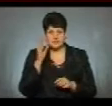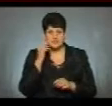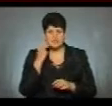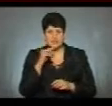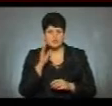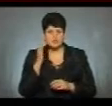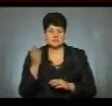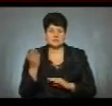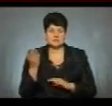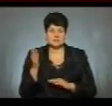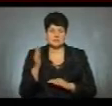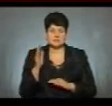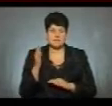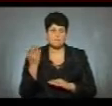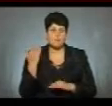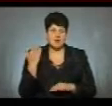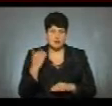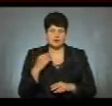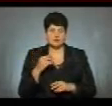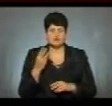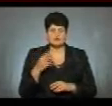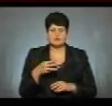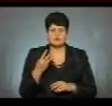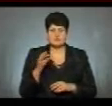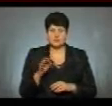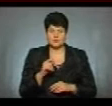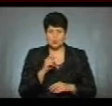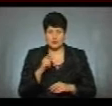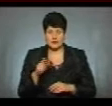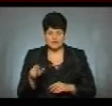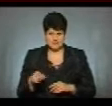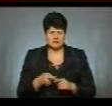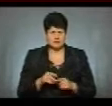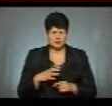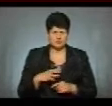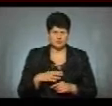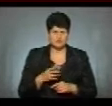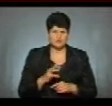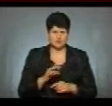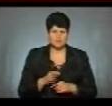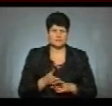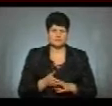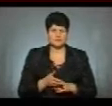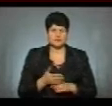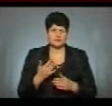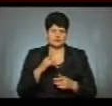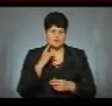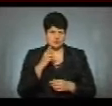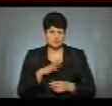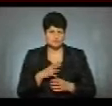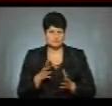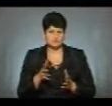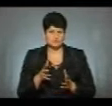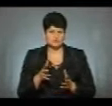попередньої 43% українців. На вашу думку, це очікувано? Ну, якщо підтримка, для прикладу, Зеленського була набагато більше? От у нас